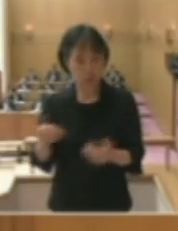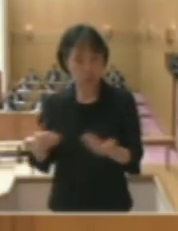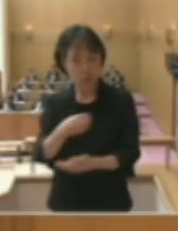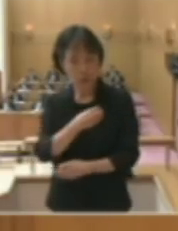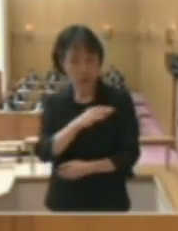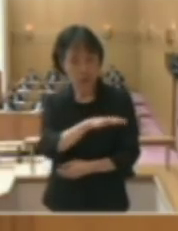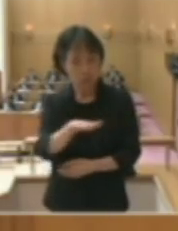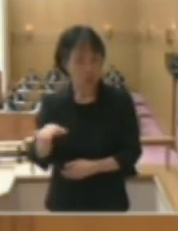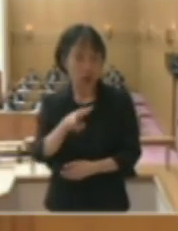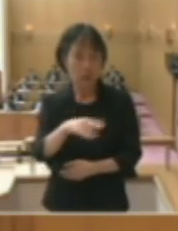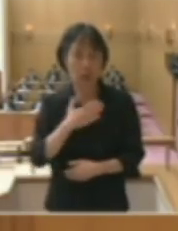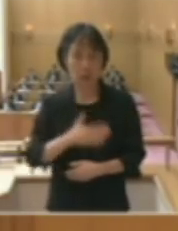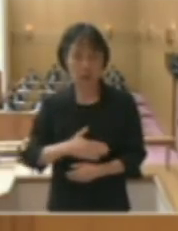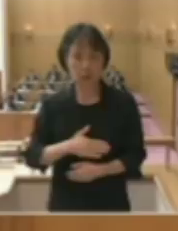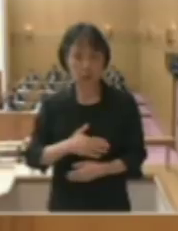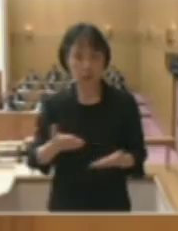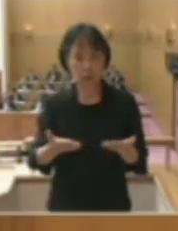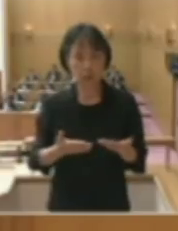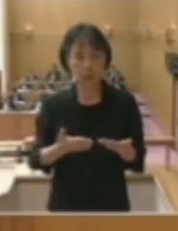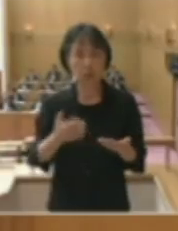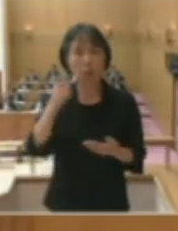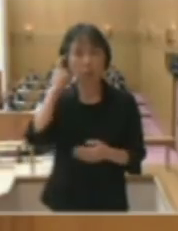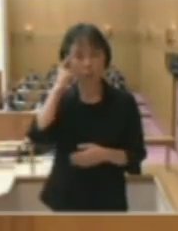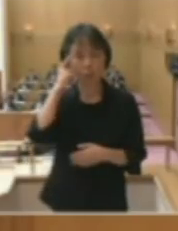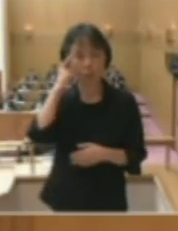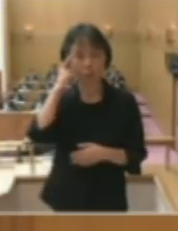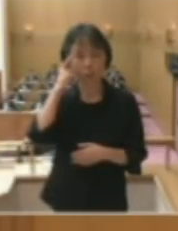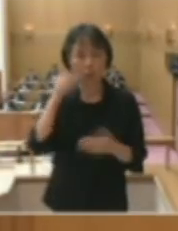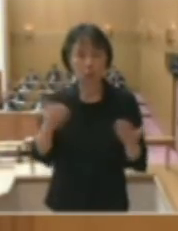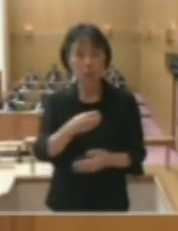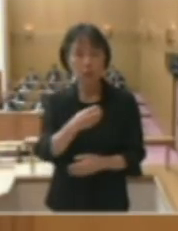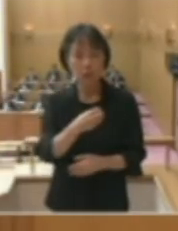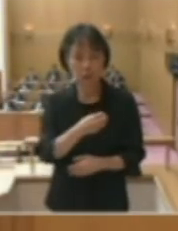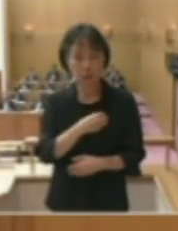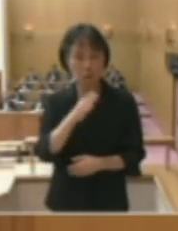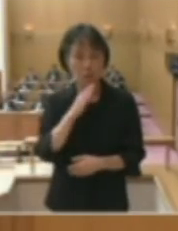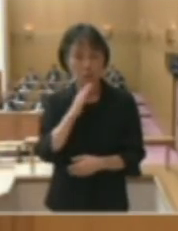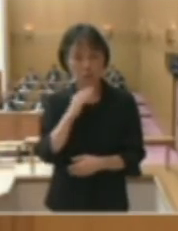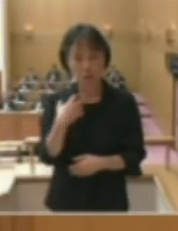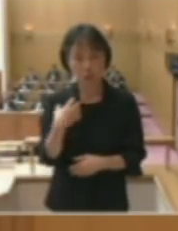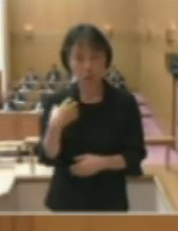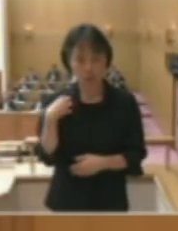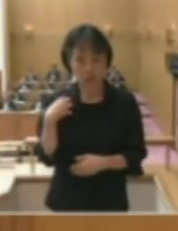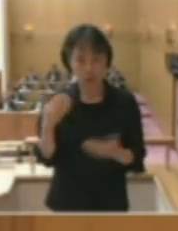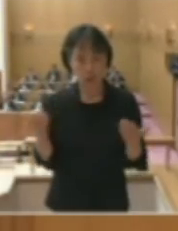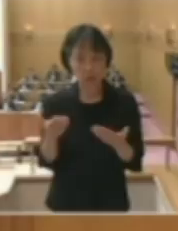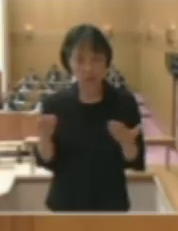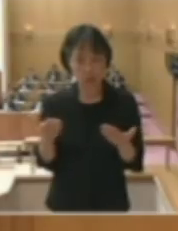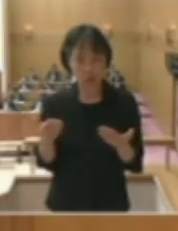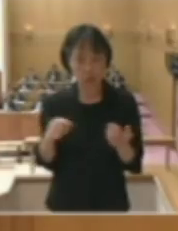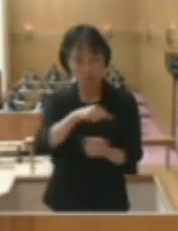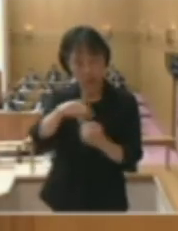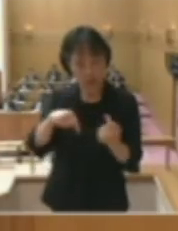ると信じていますが、こうした公務員の本分を何度でも断るごとに解くことが管理者の務め